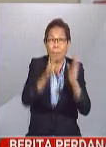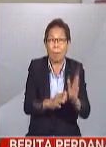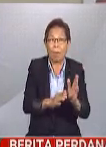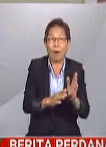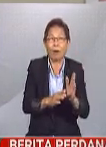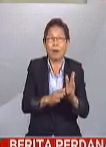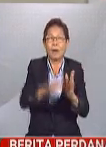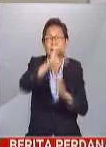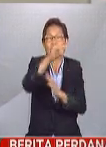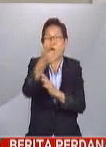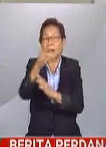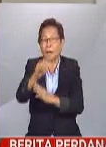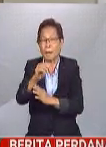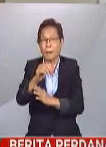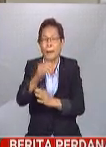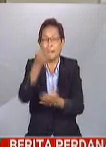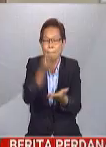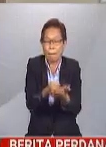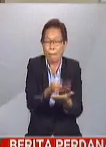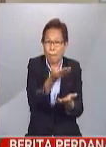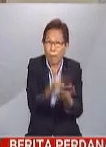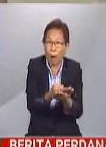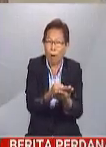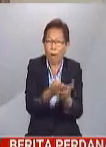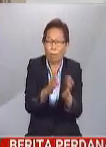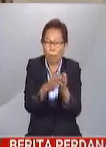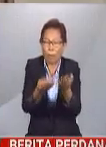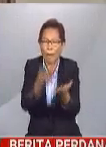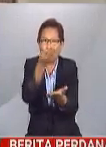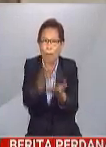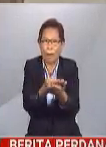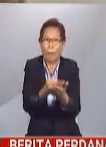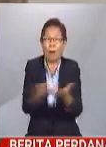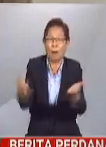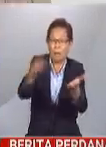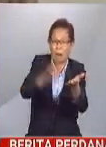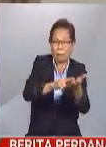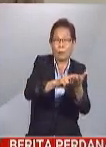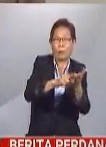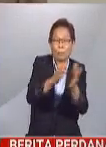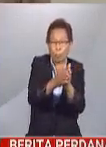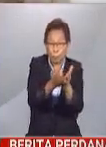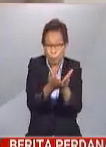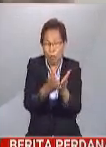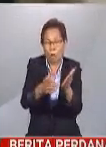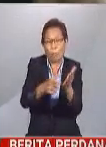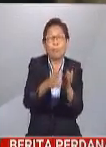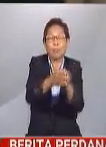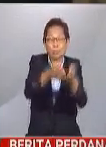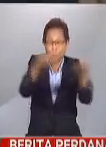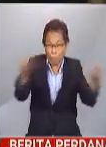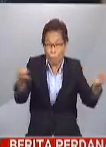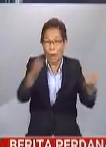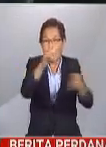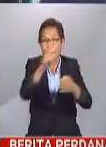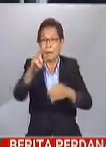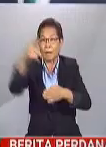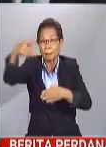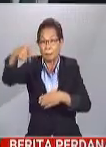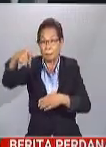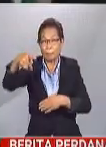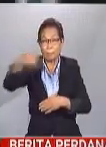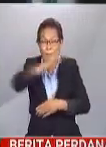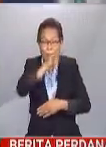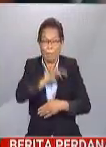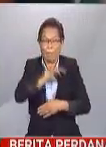buletin JAKIM sebagai bahan bukti. Laporan dalam buletin itu didakwa menunjukkan di mana lokasi bekas menteri di Jabatan